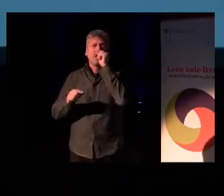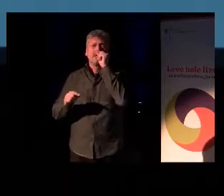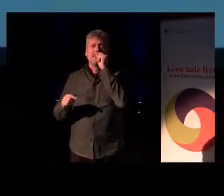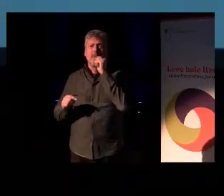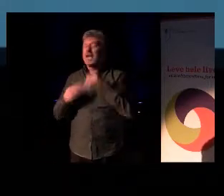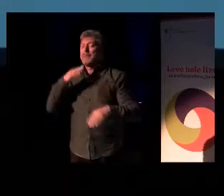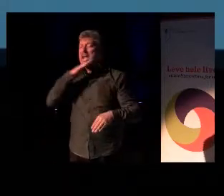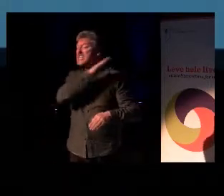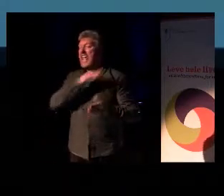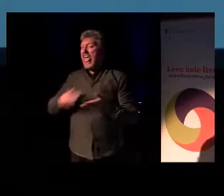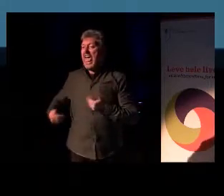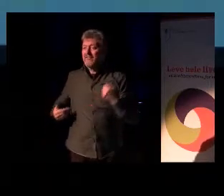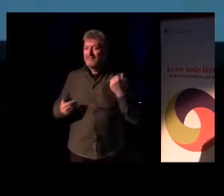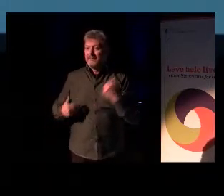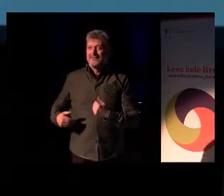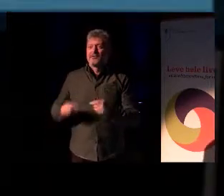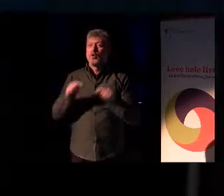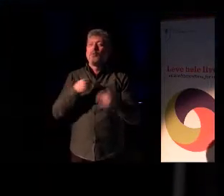til andre siden.